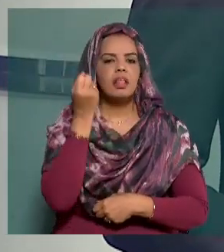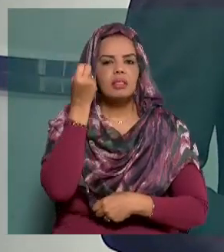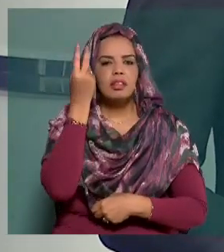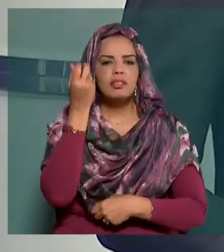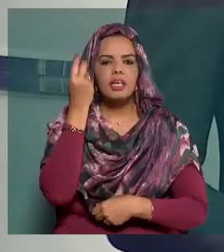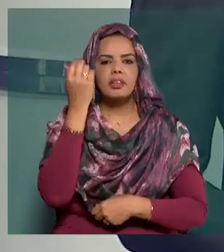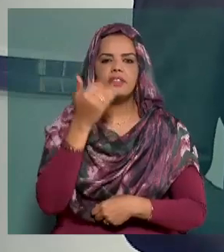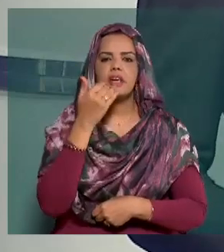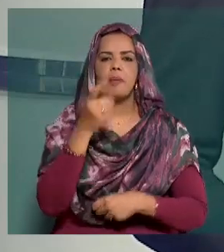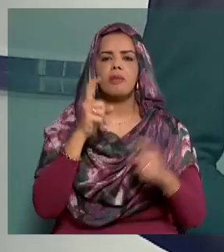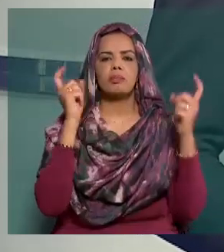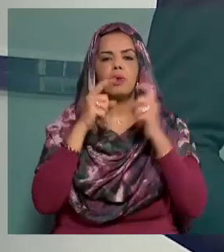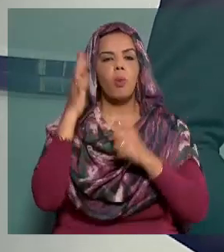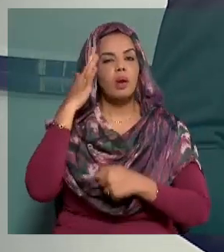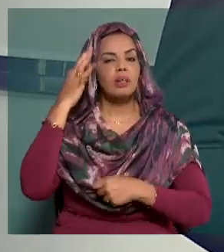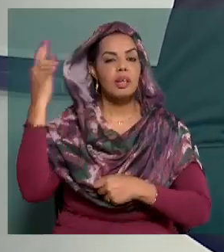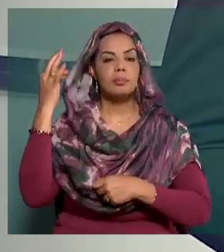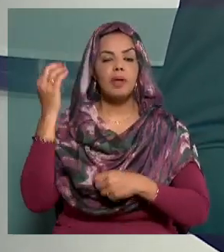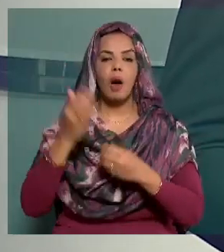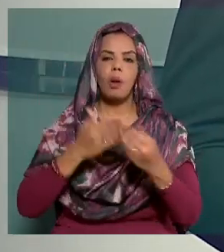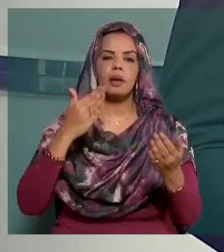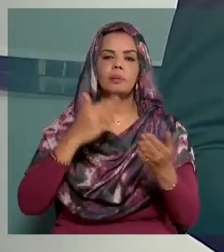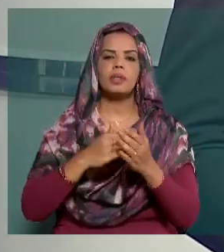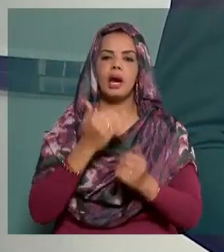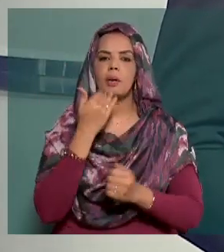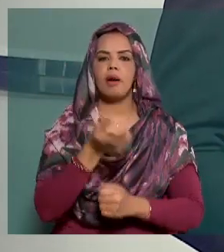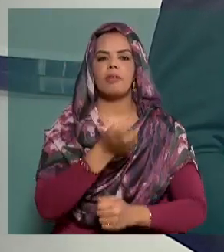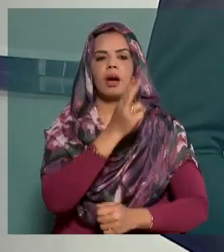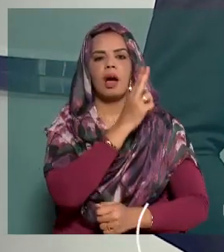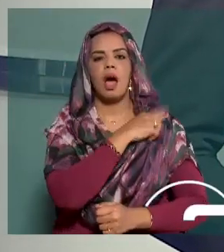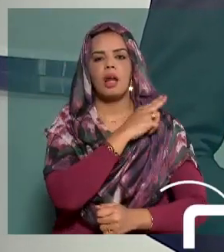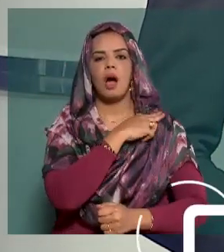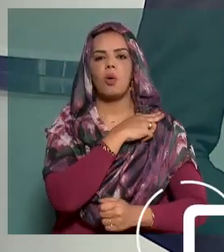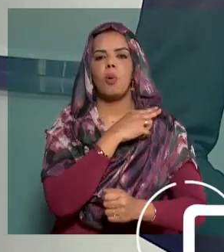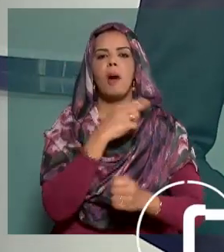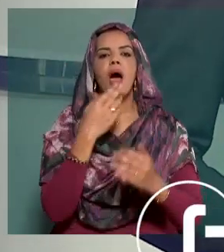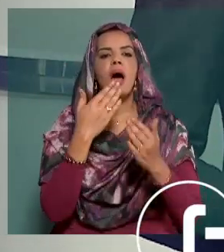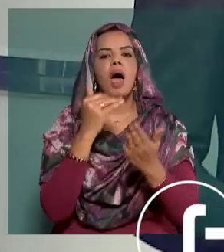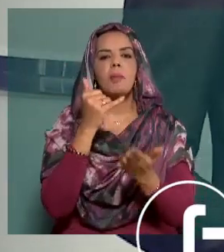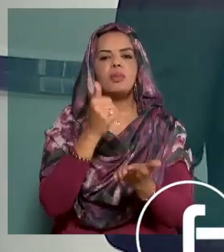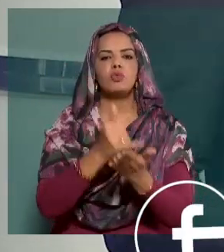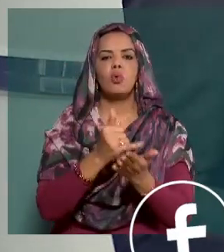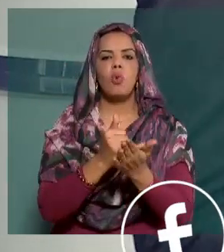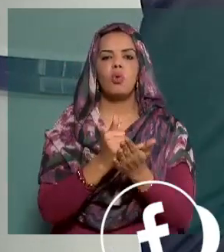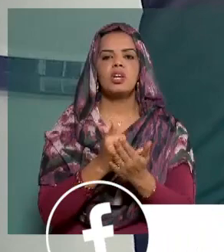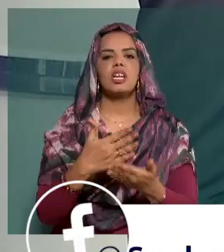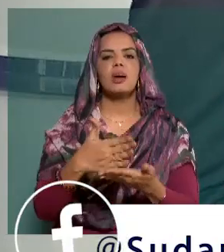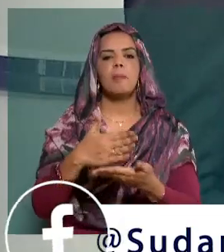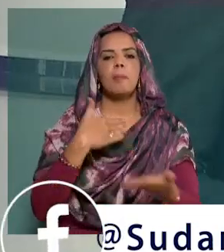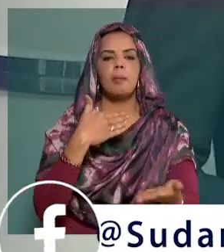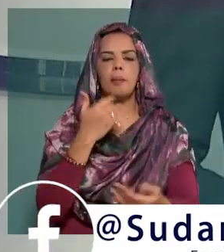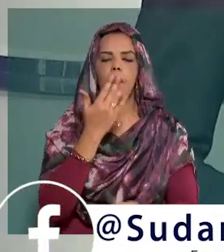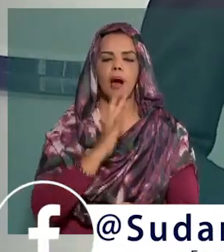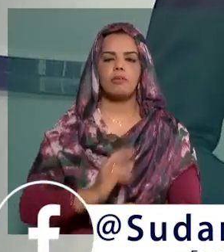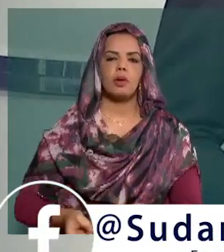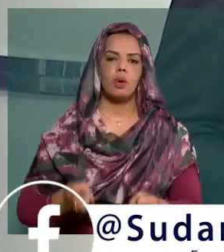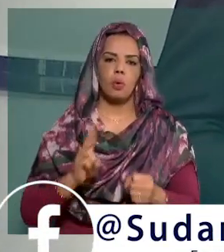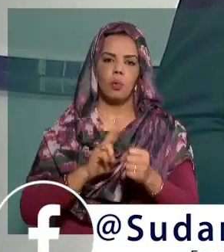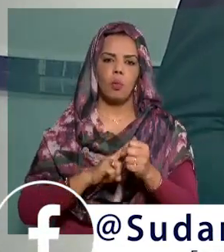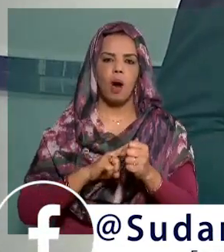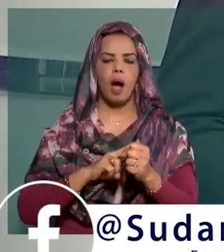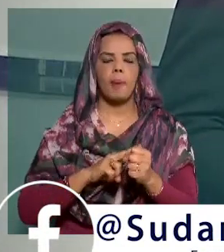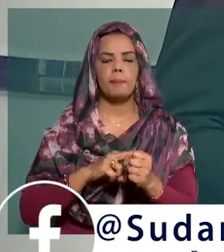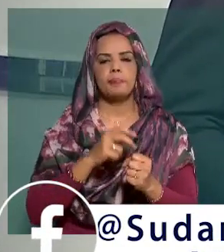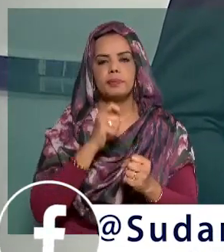والنقد والإبداع والابتكار، تكاد تكون الحكومة رفعت يدها عن. يواصل الكاتب